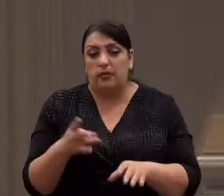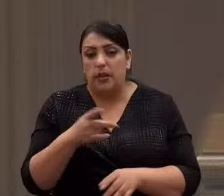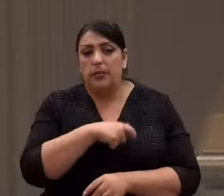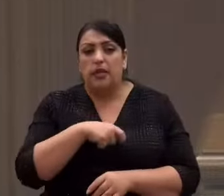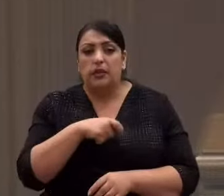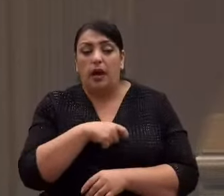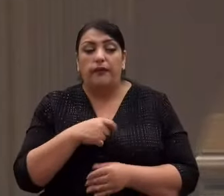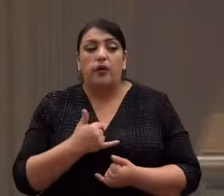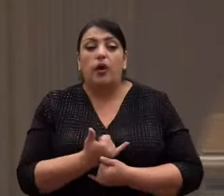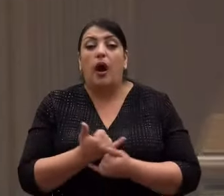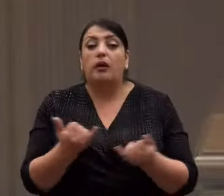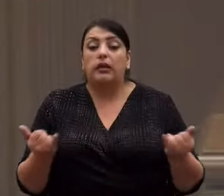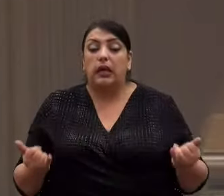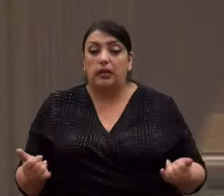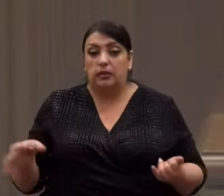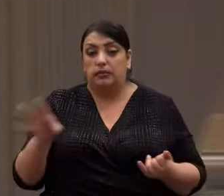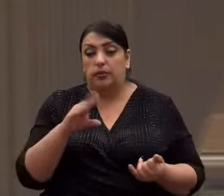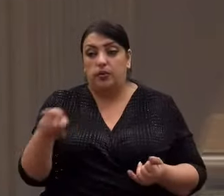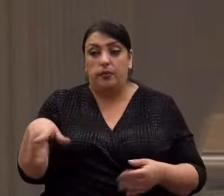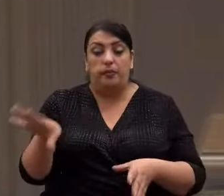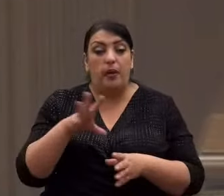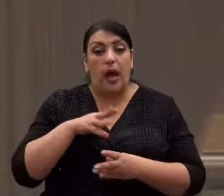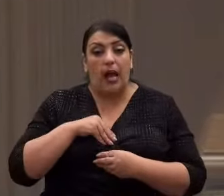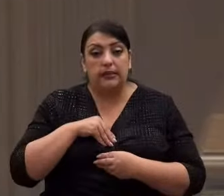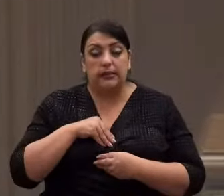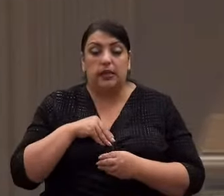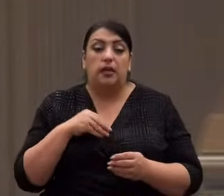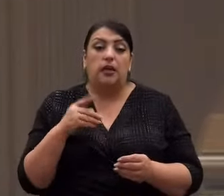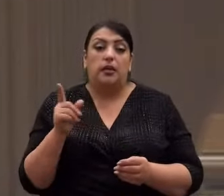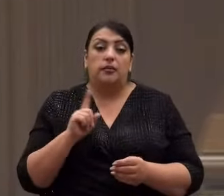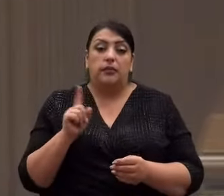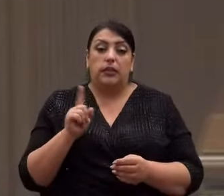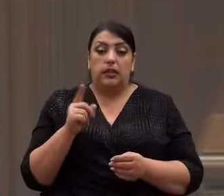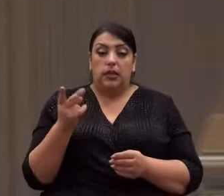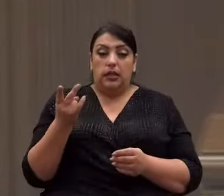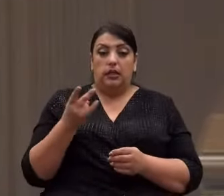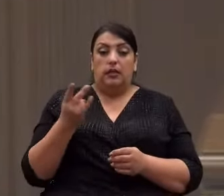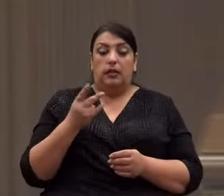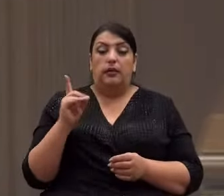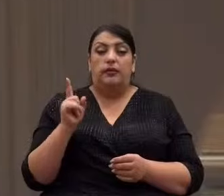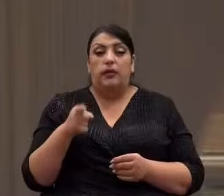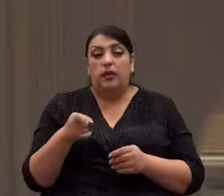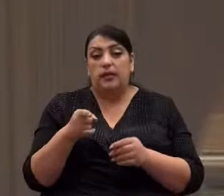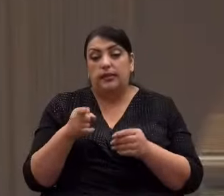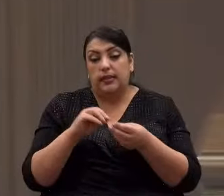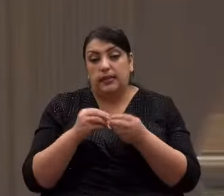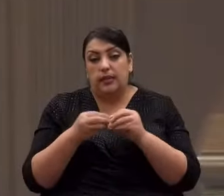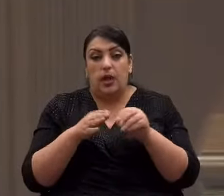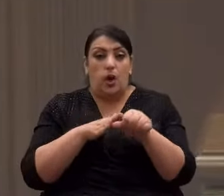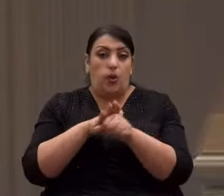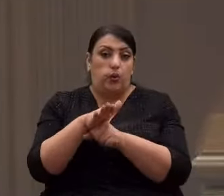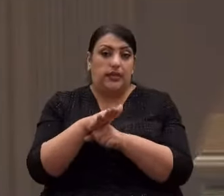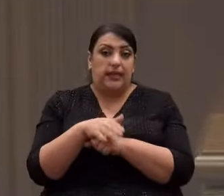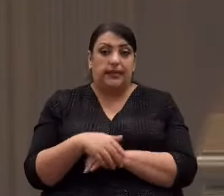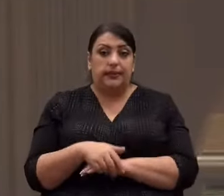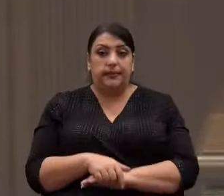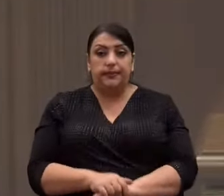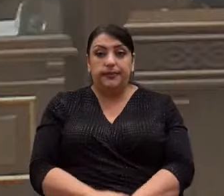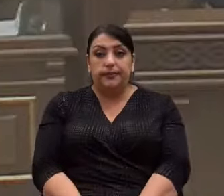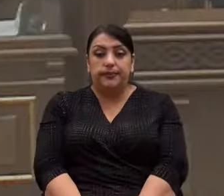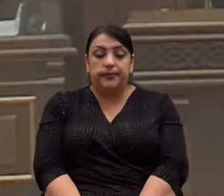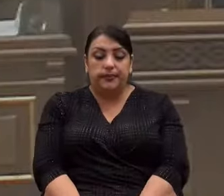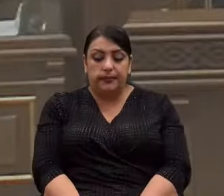պատգամավորներ, դուք էլ մեր հետ, որպիսի մենք իրականում ես խնդիրը լուծենք, շնորհակալ եմ։ Շնորհակալություն,